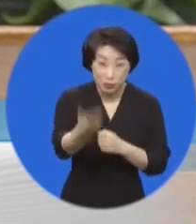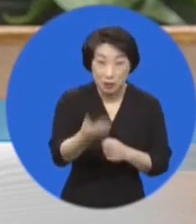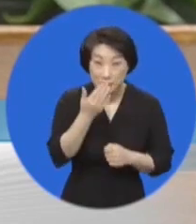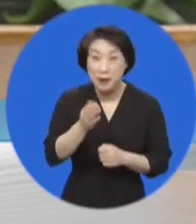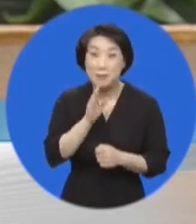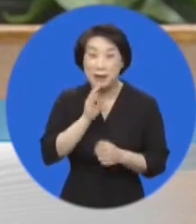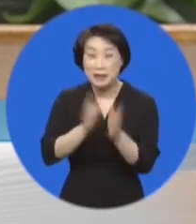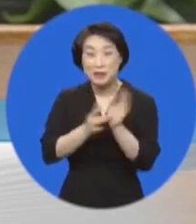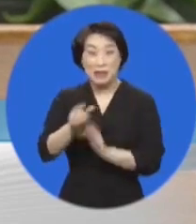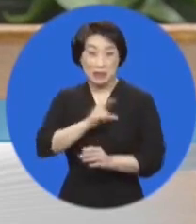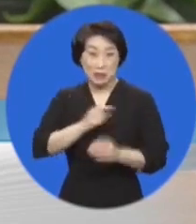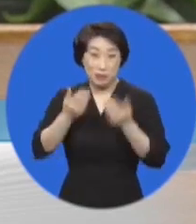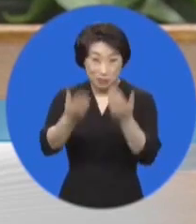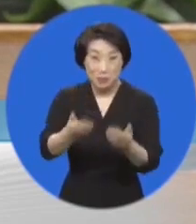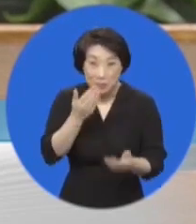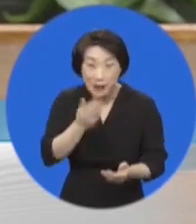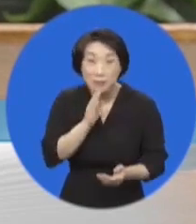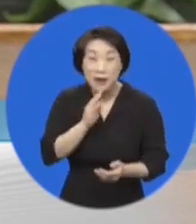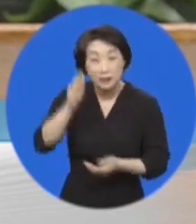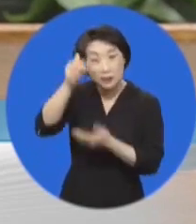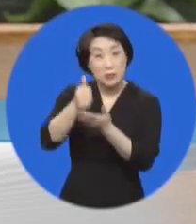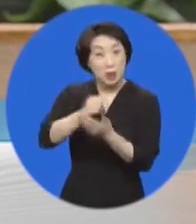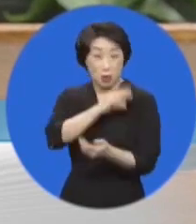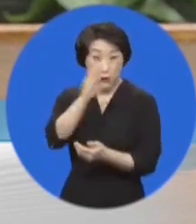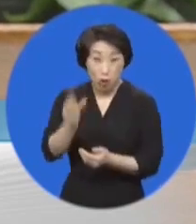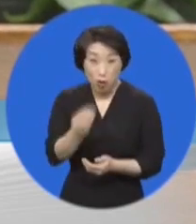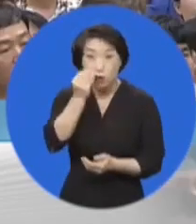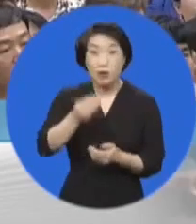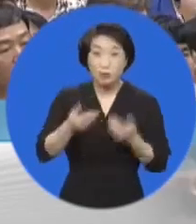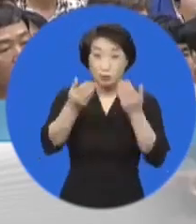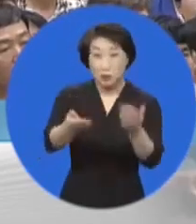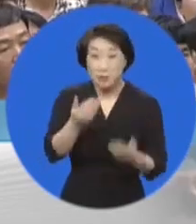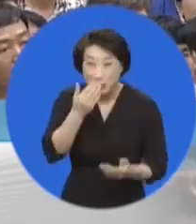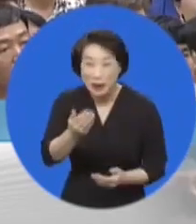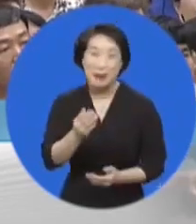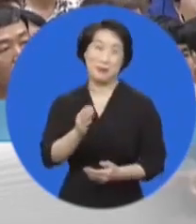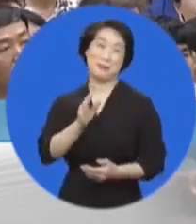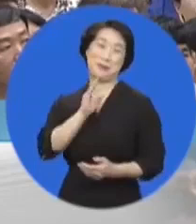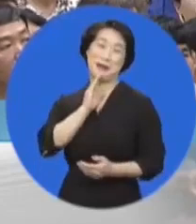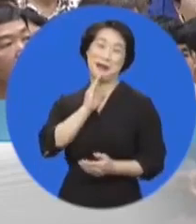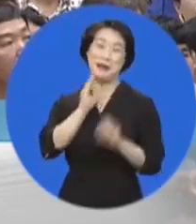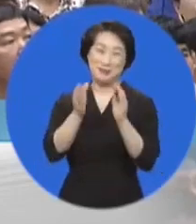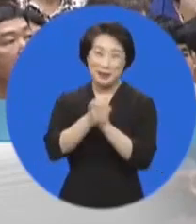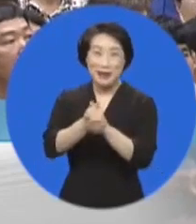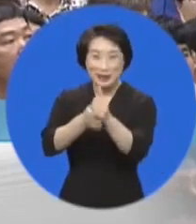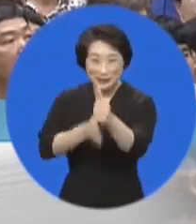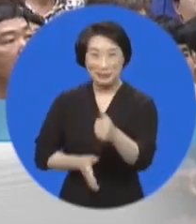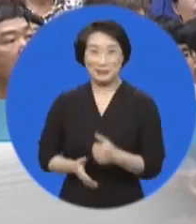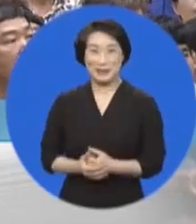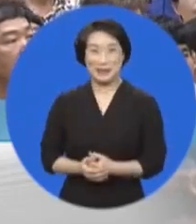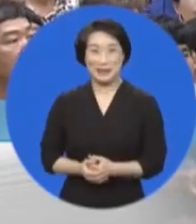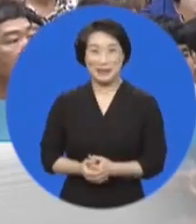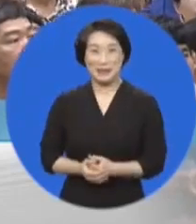수 있고, 성령의 거룩함을 줄 수 있으니 아멘합시다.